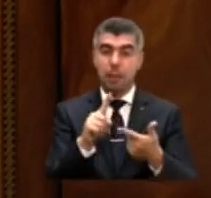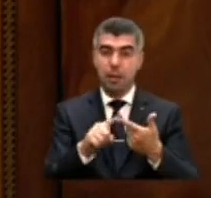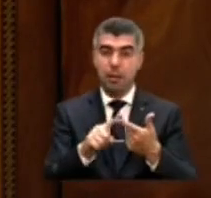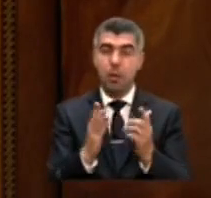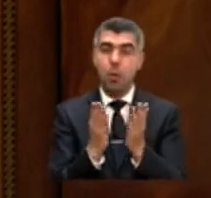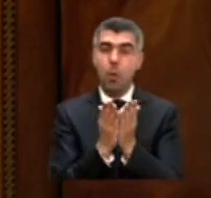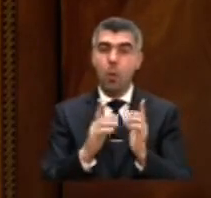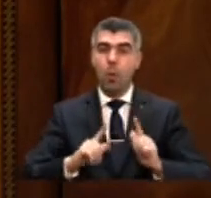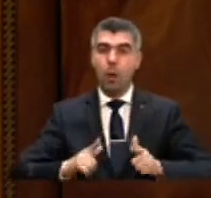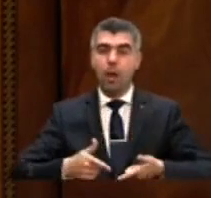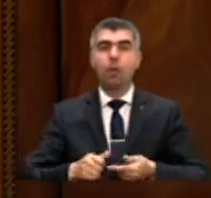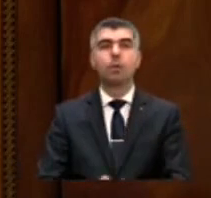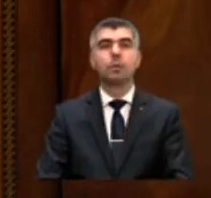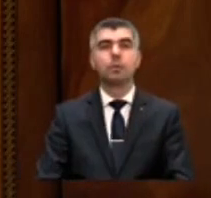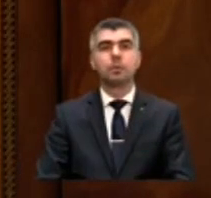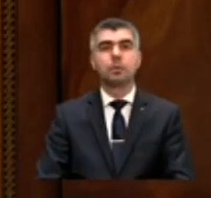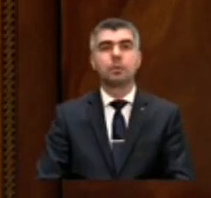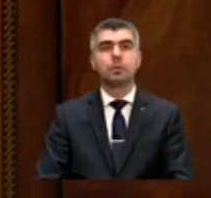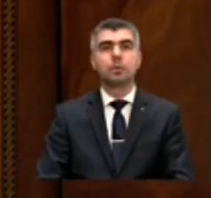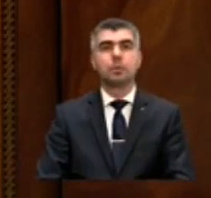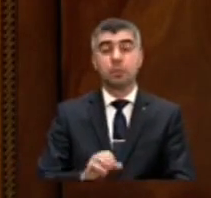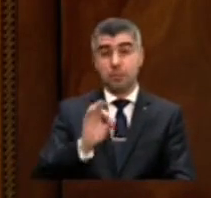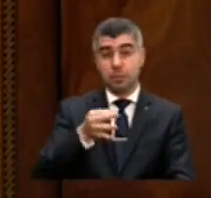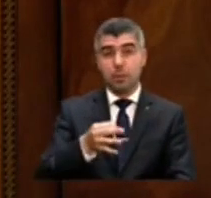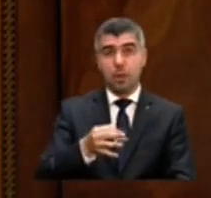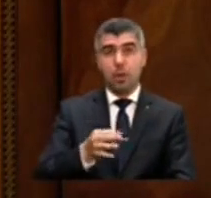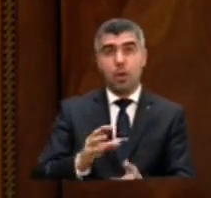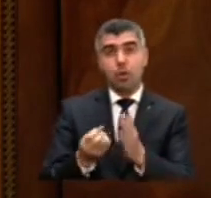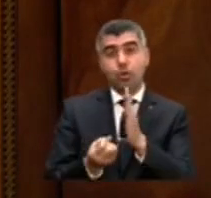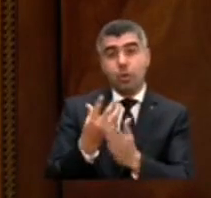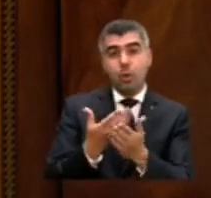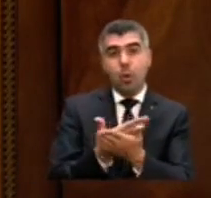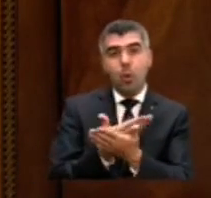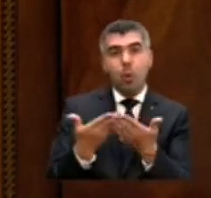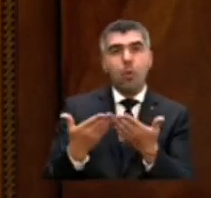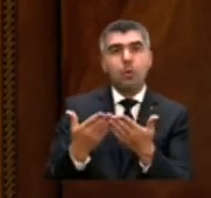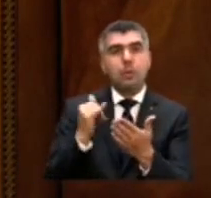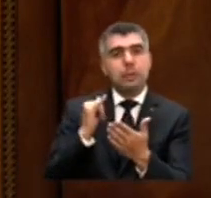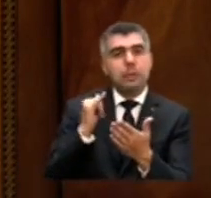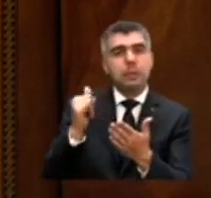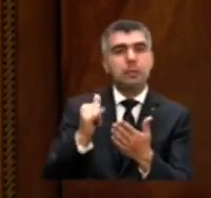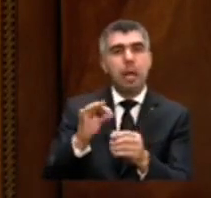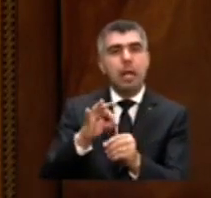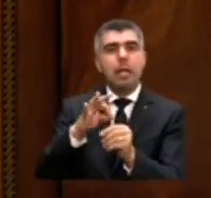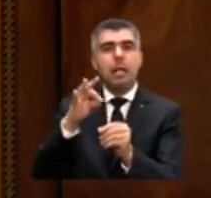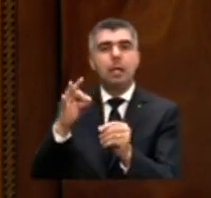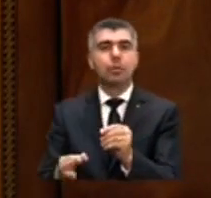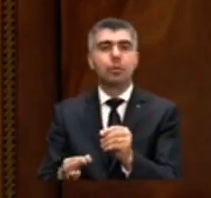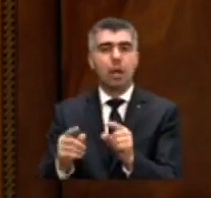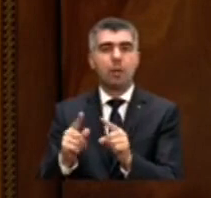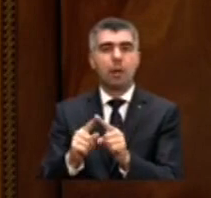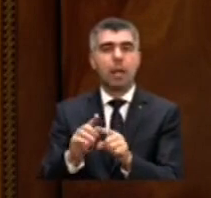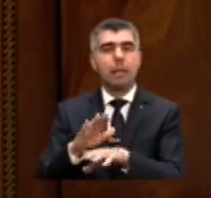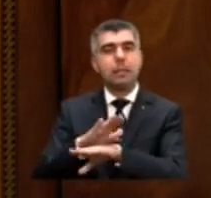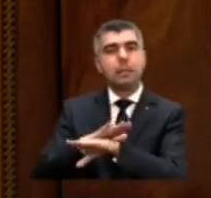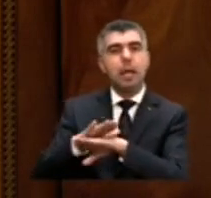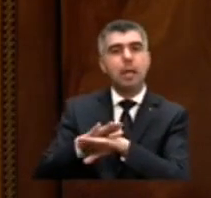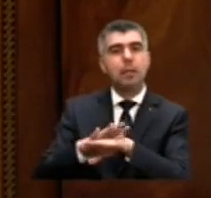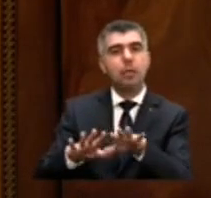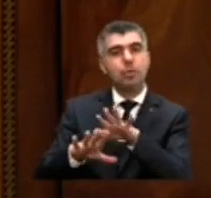الصحة والتعليم، من أجل تقييم صارم ومتواصل لنتائج السياسات الاجتماعية،